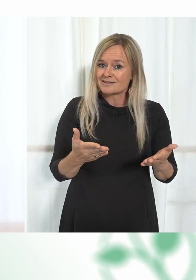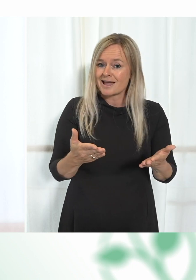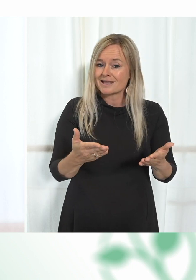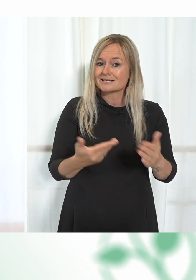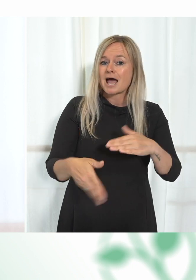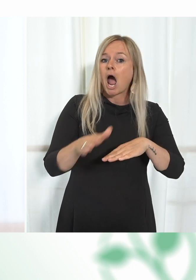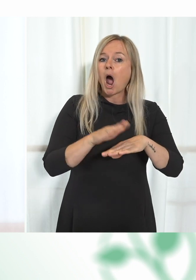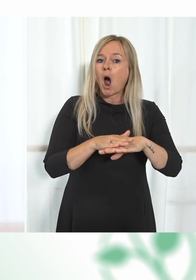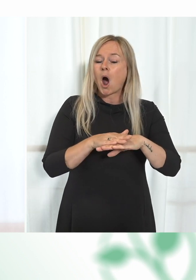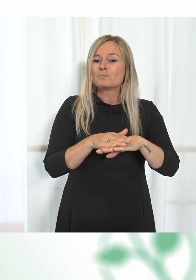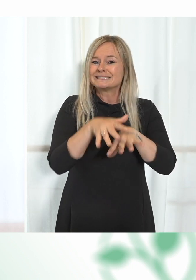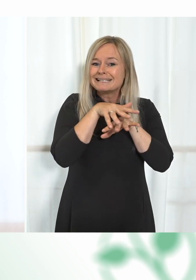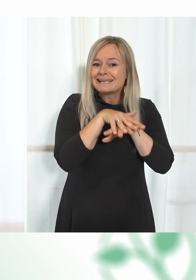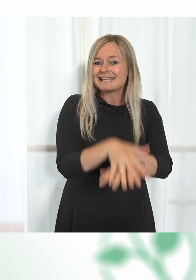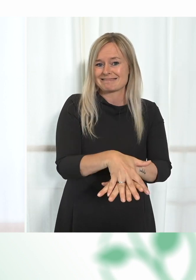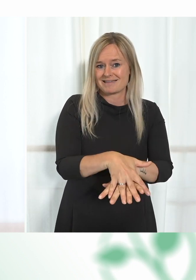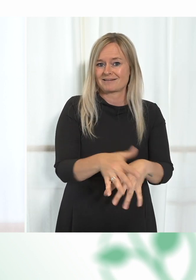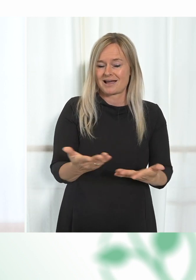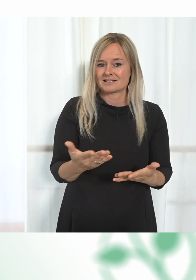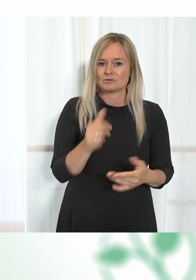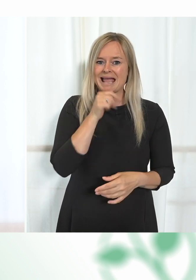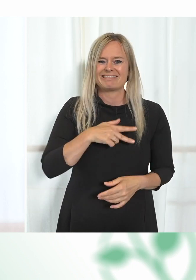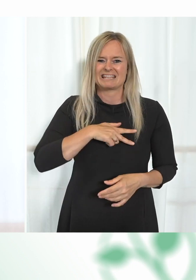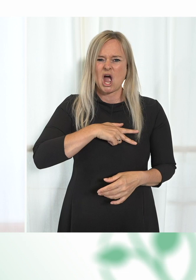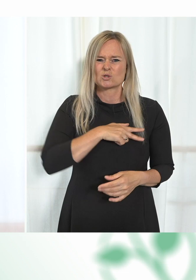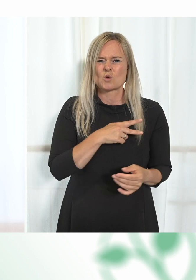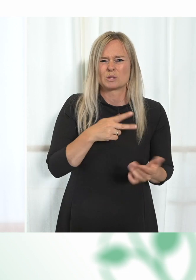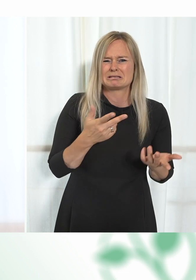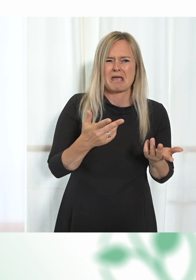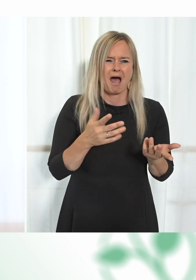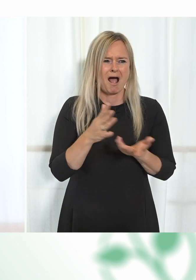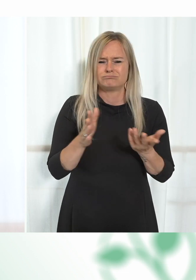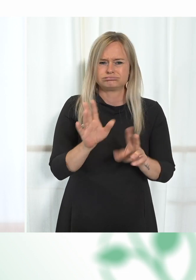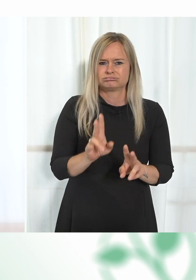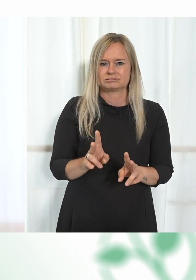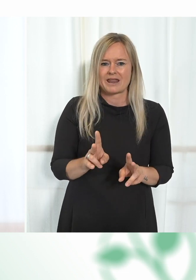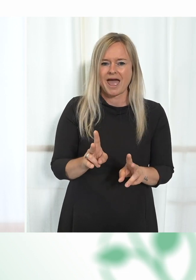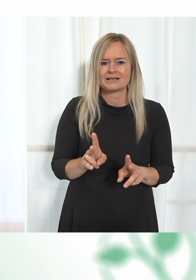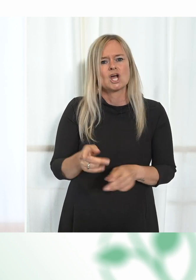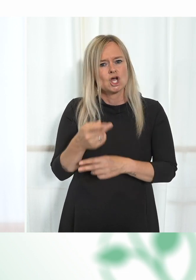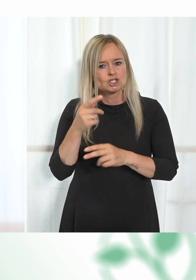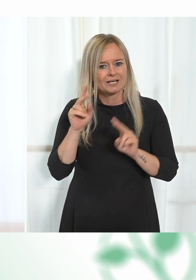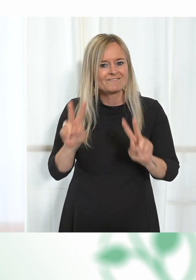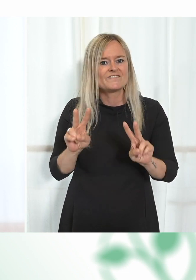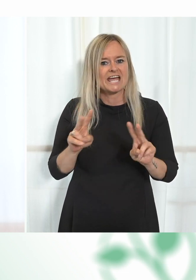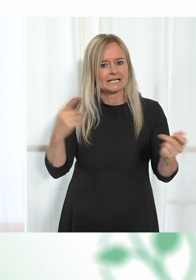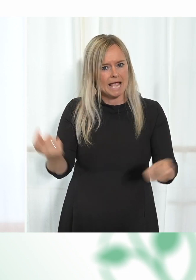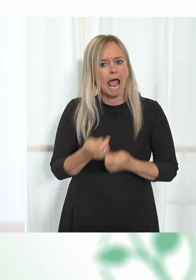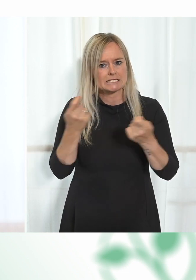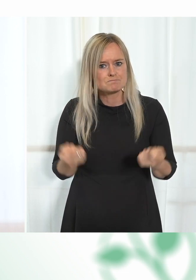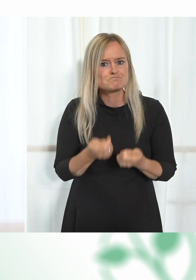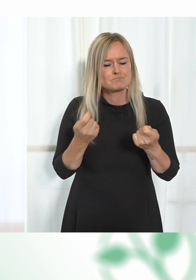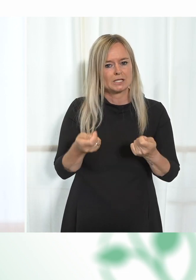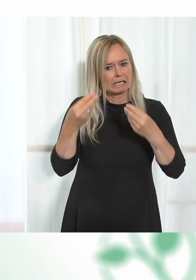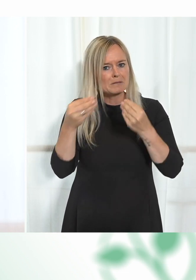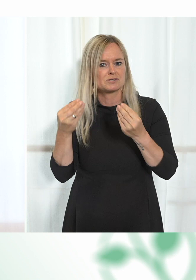von Unternehmern, die das nicht als Sozialakt und Gönnerschaft sehen, sondern wirklich als betriebswirtschaftlicher Mehrwert für die Unternehmen, und